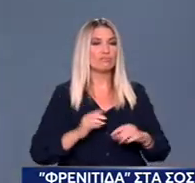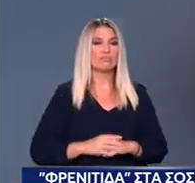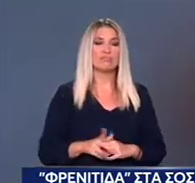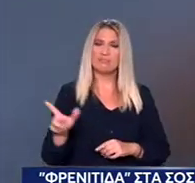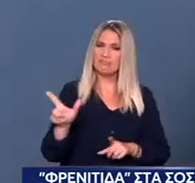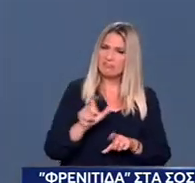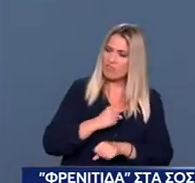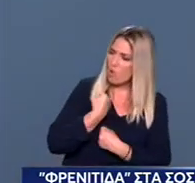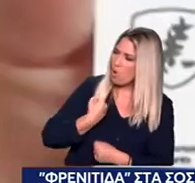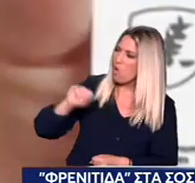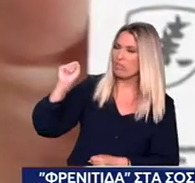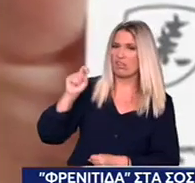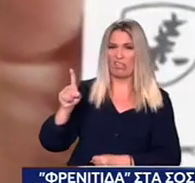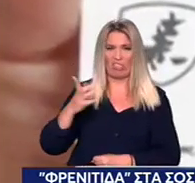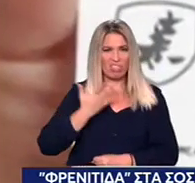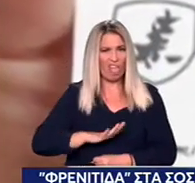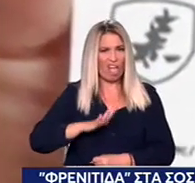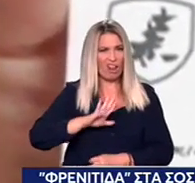Αντισταθείτε, αμυθείτε στο χάραγμα.